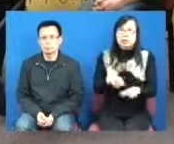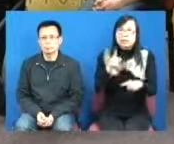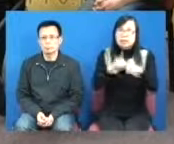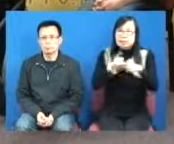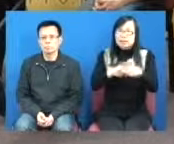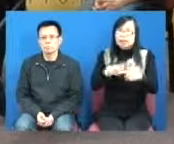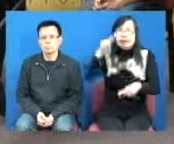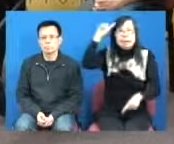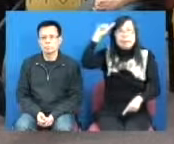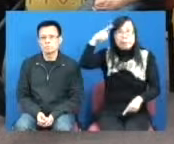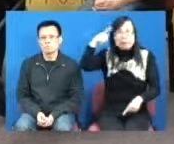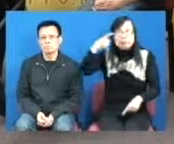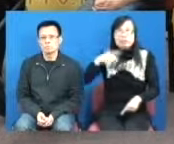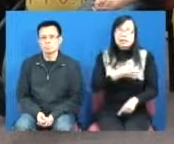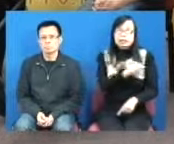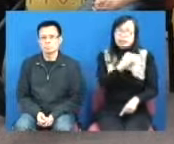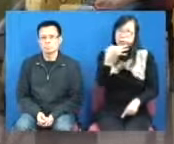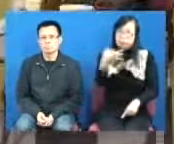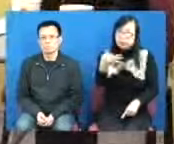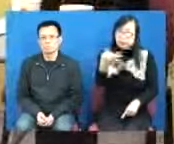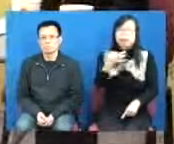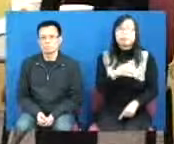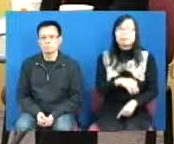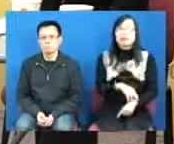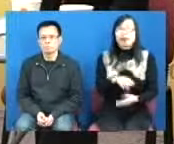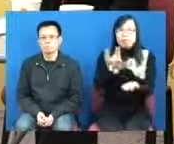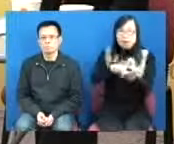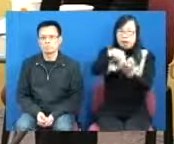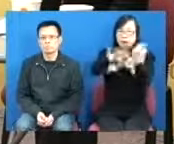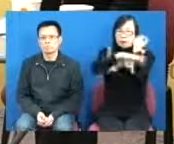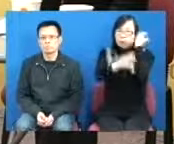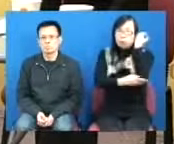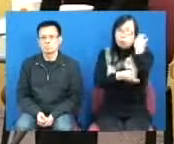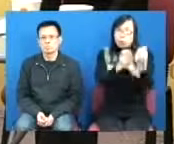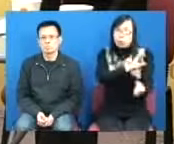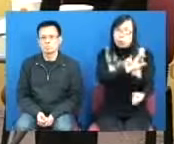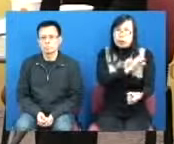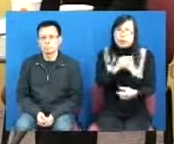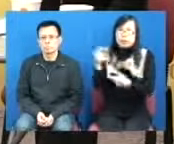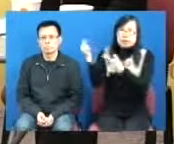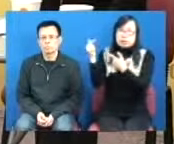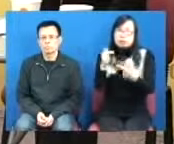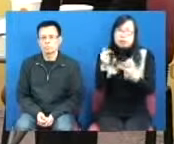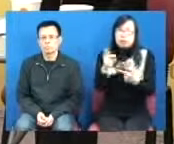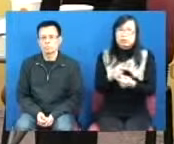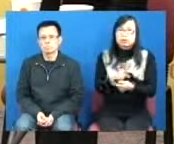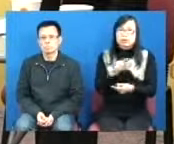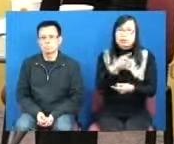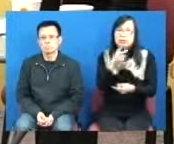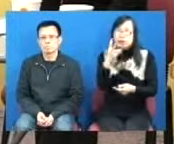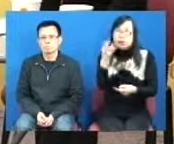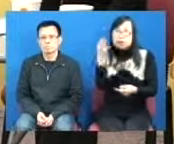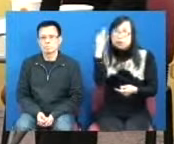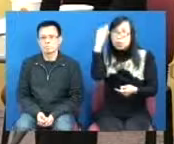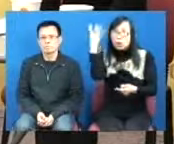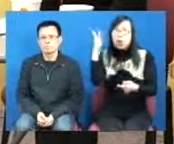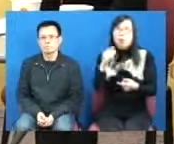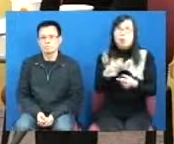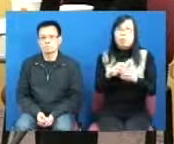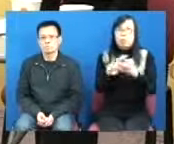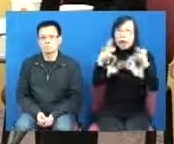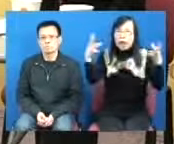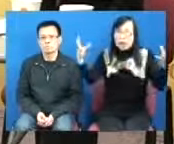明天星期三立法會開始連續幾天我們會開立法會的大會其